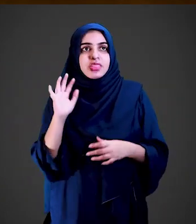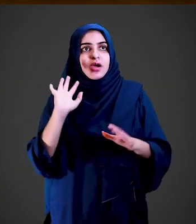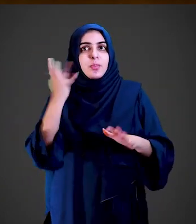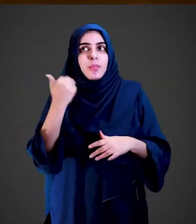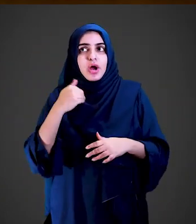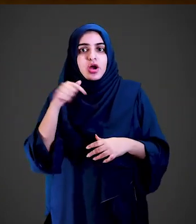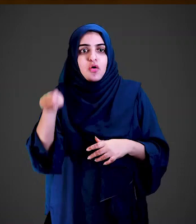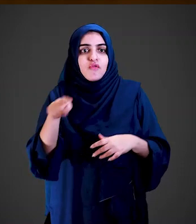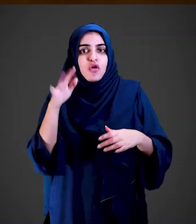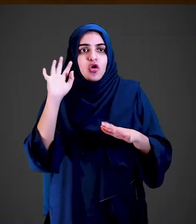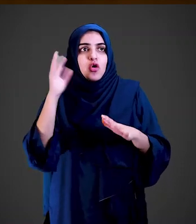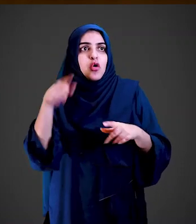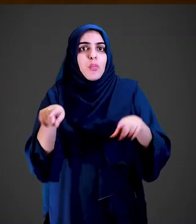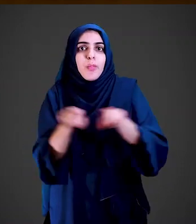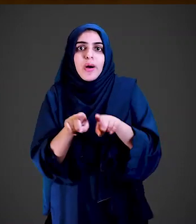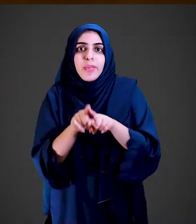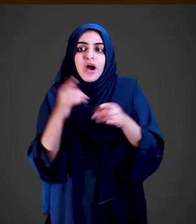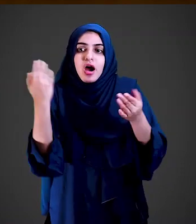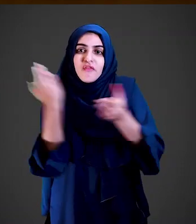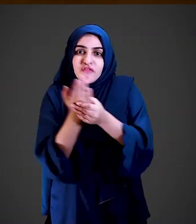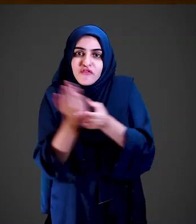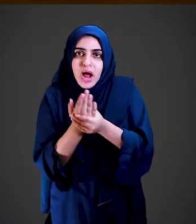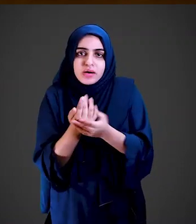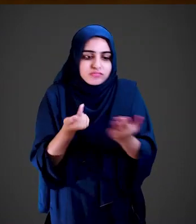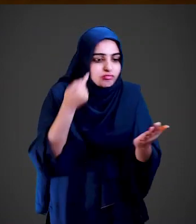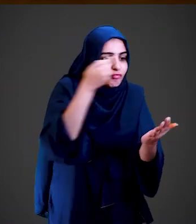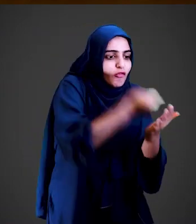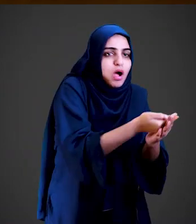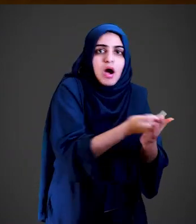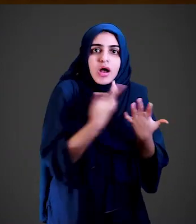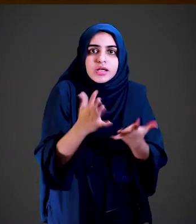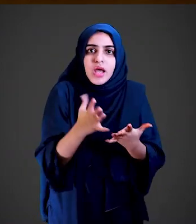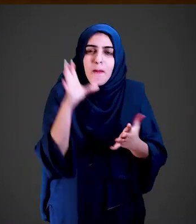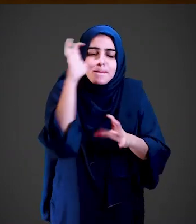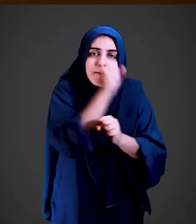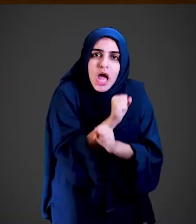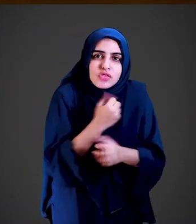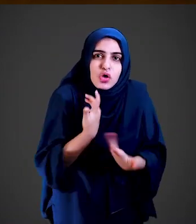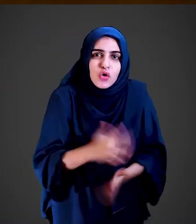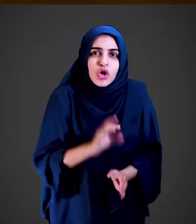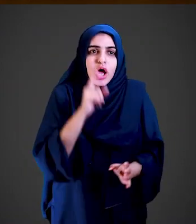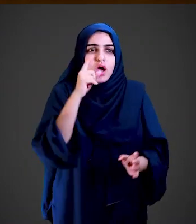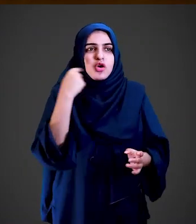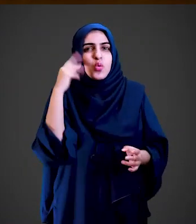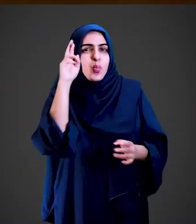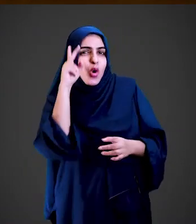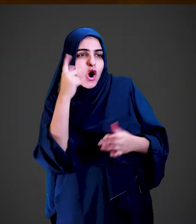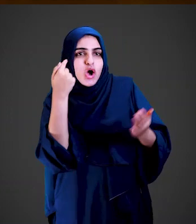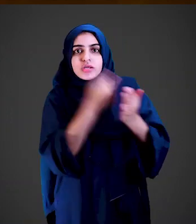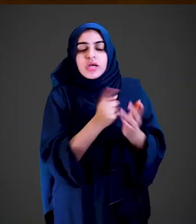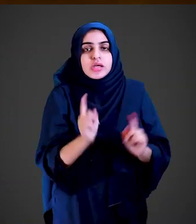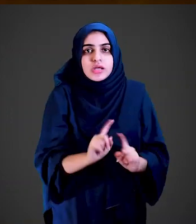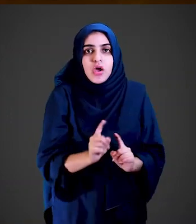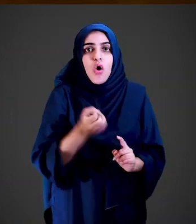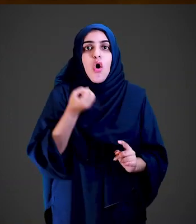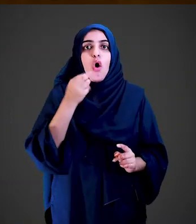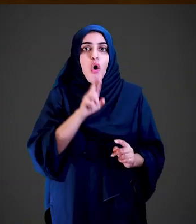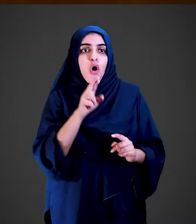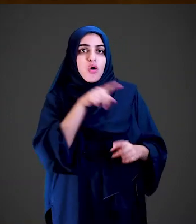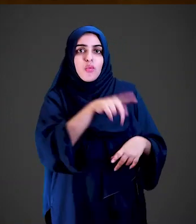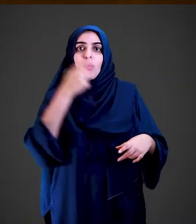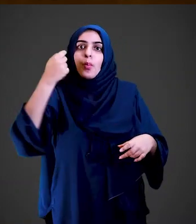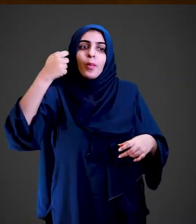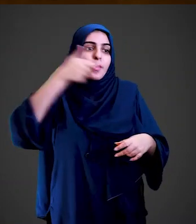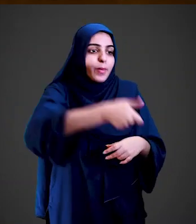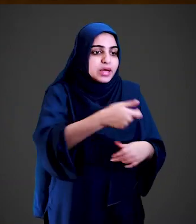موجود نہ ہو جو کہ فائل کے اندر درج ند کیا جائے اور اس کو کوئی سمجھ سے باہر ہو کہ یہ آپ کی جو انکم یا